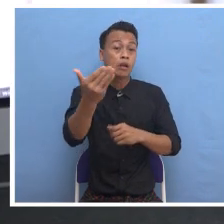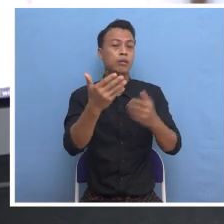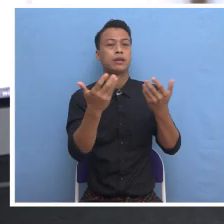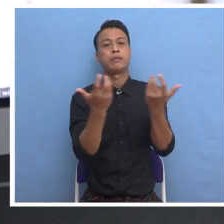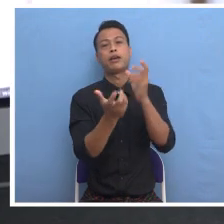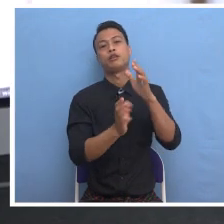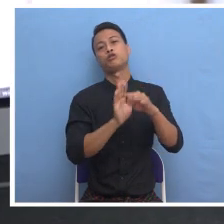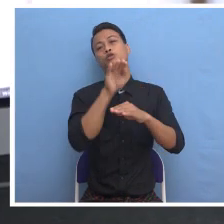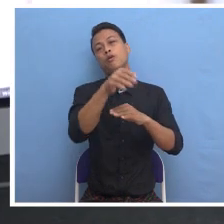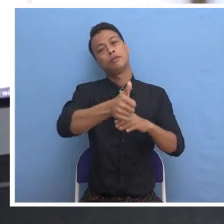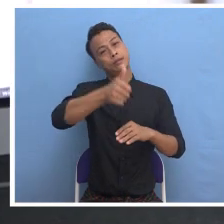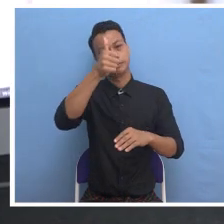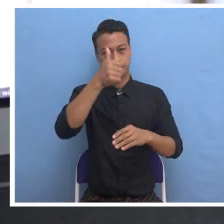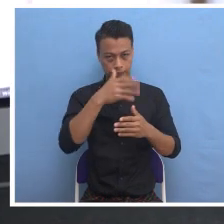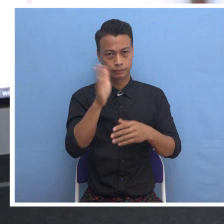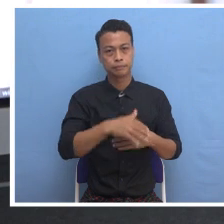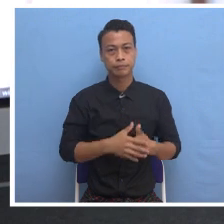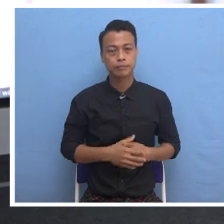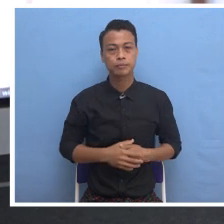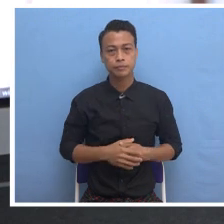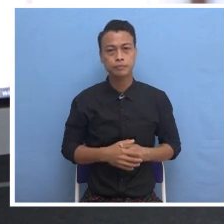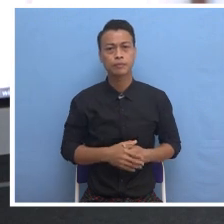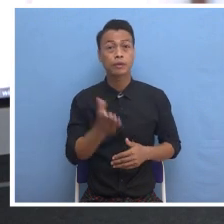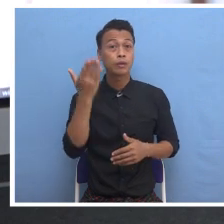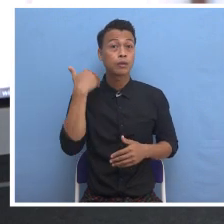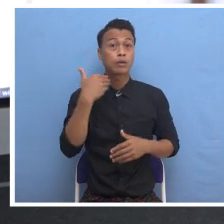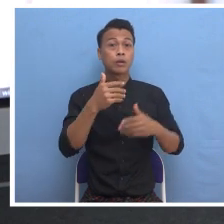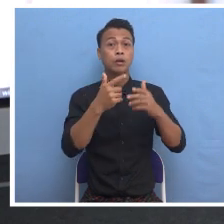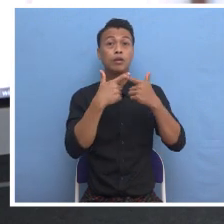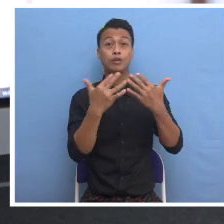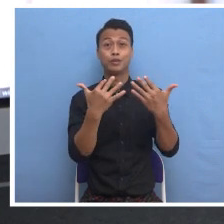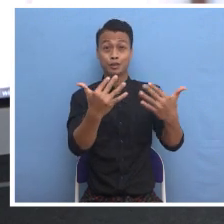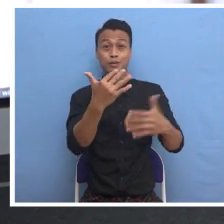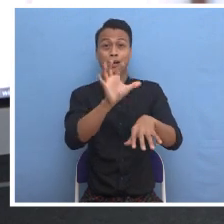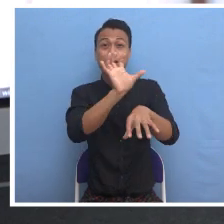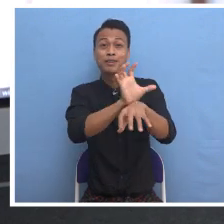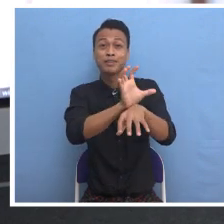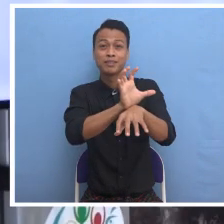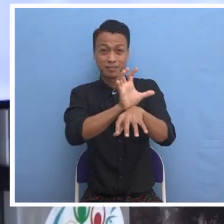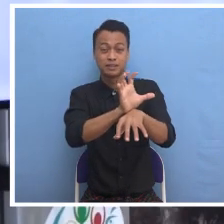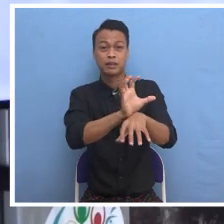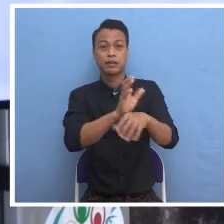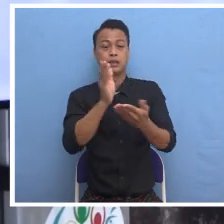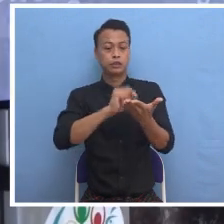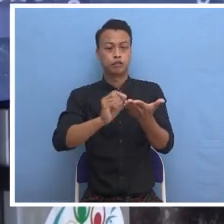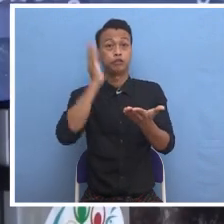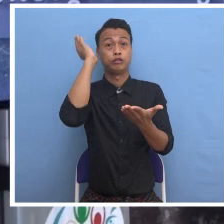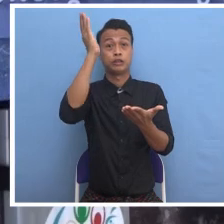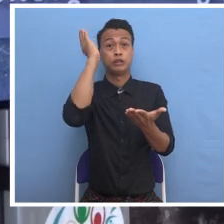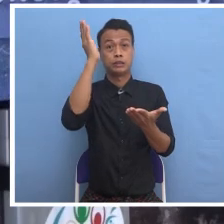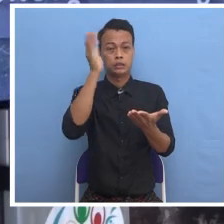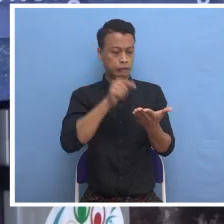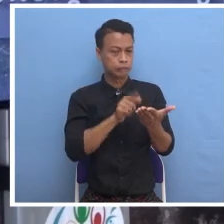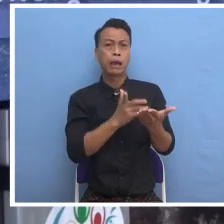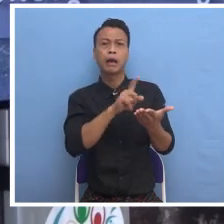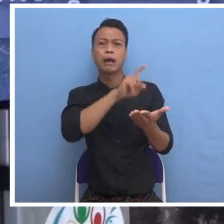ဆရာကိုထပ်ပြီးတော့မေးလိုက်ရှင်လာတခုပါလေအခုဟိုပြီးခဲ့တဲ့ရက်ပိုင်းကပဲလွှတ်တော်ထဲမှာဒီကြက်ခိုင်ရဲ့ဘက်ကအမတ်တယောက်ကတင်ထားတာတင်သွားတာပေါ့နော်မြေဆုံကိစ္စတွေနဲ့ပတ်သ